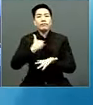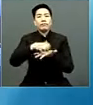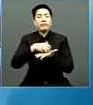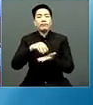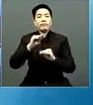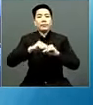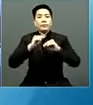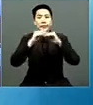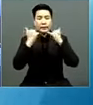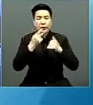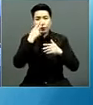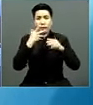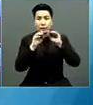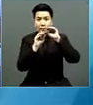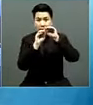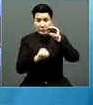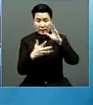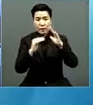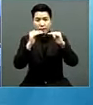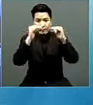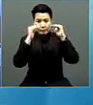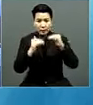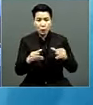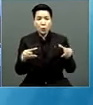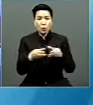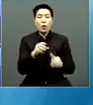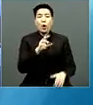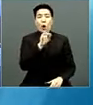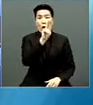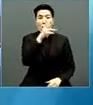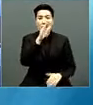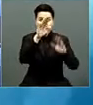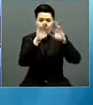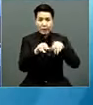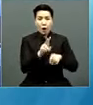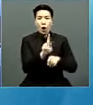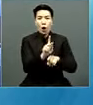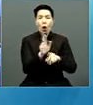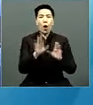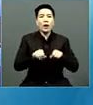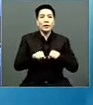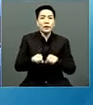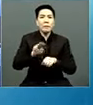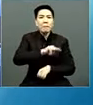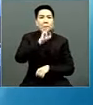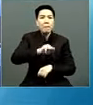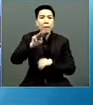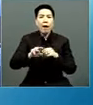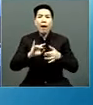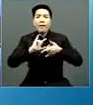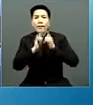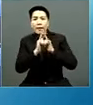มเติมตรงนี้ไปดูในกลุ่มที่กลุ่มขอครับห้างสรรพสินค้าหลายคนก็คงอยากไปเดินห้างนะ